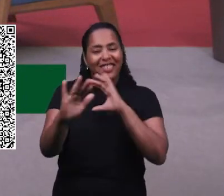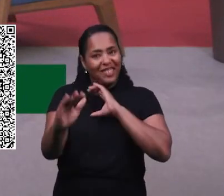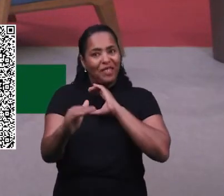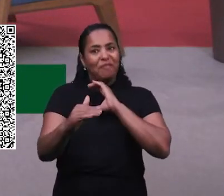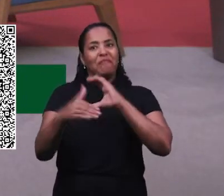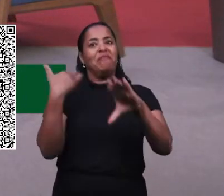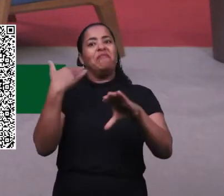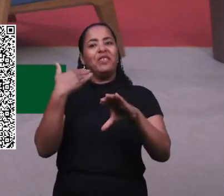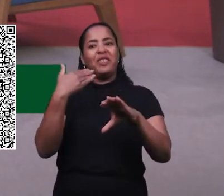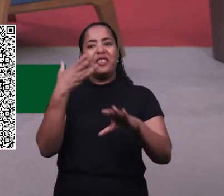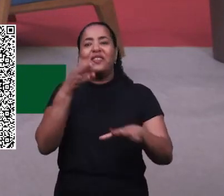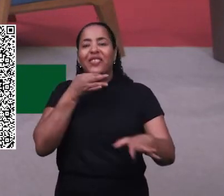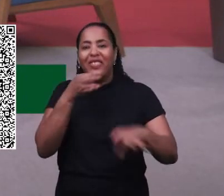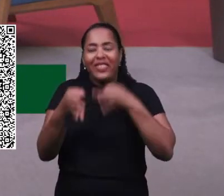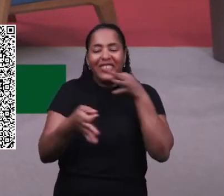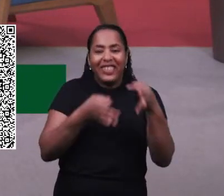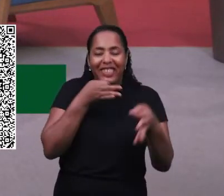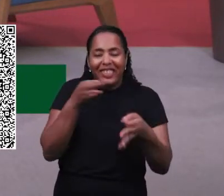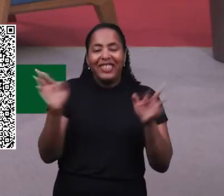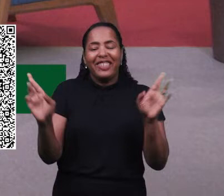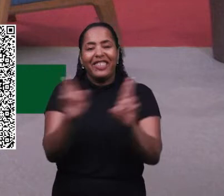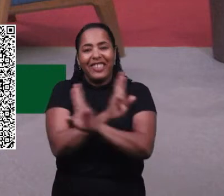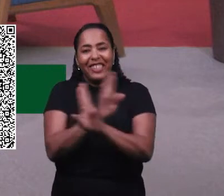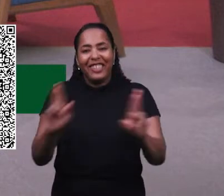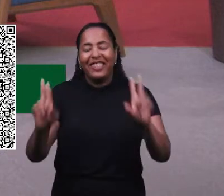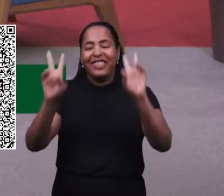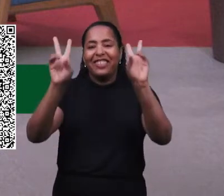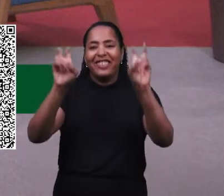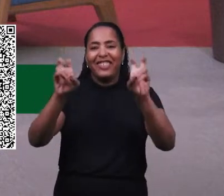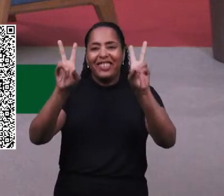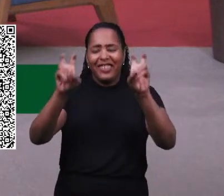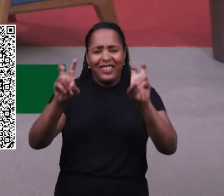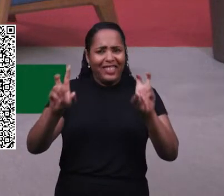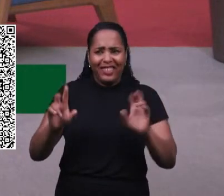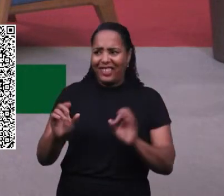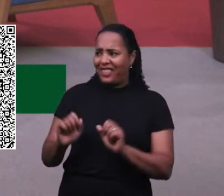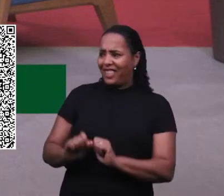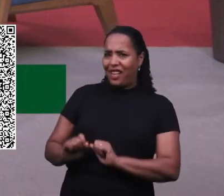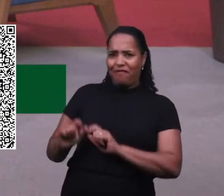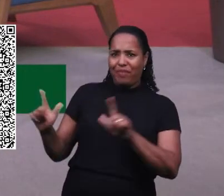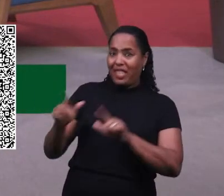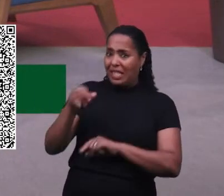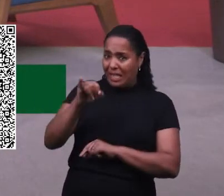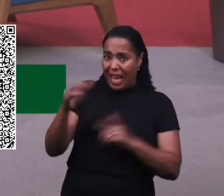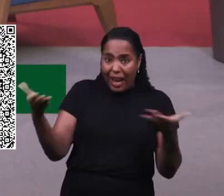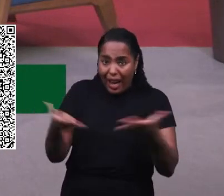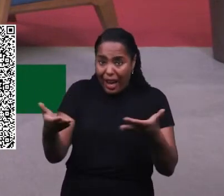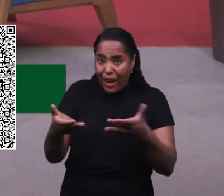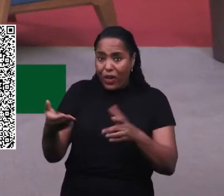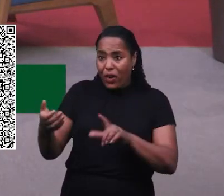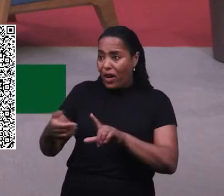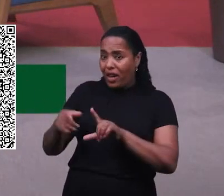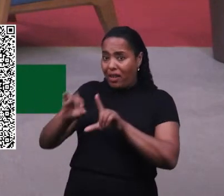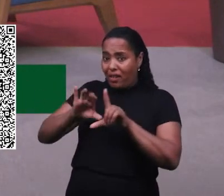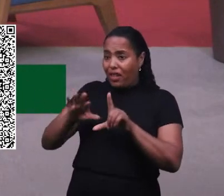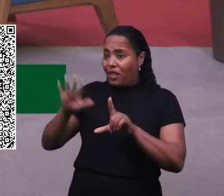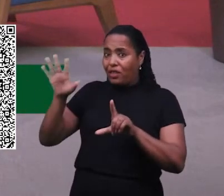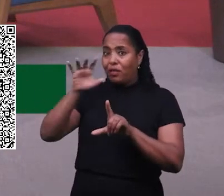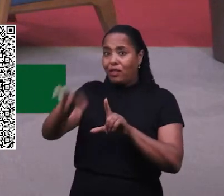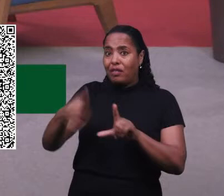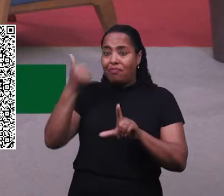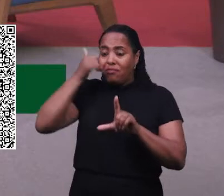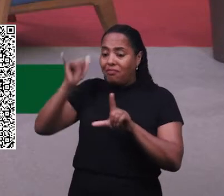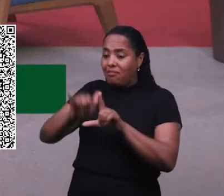commentaire à propos de la thématique qui est déjà disponible. Si vous pointez maintenant, il est déjà disponible. Le sujet est